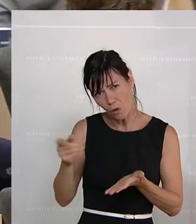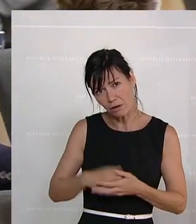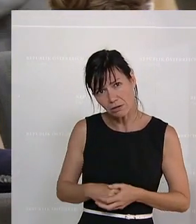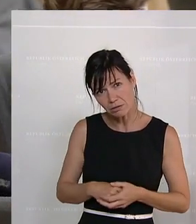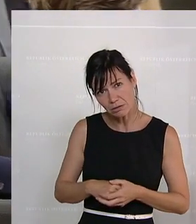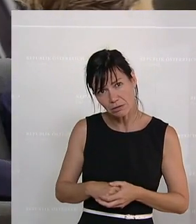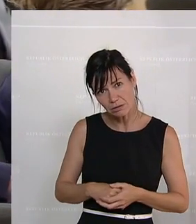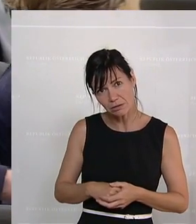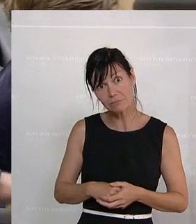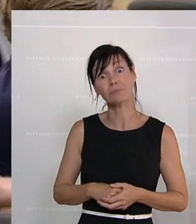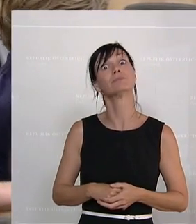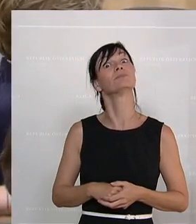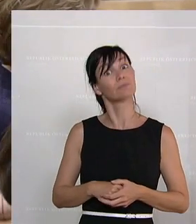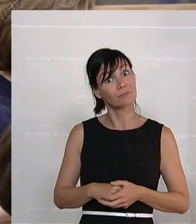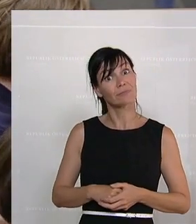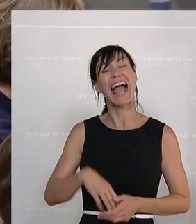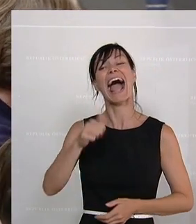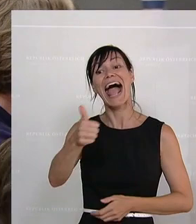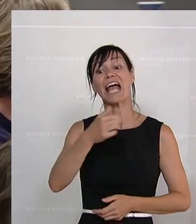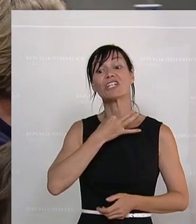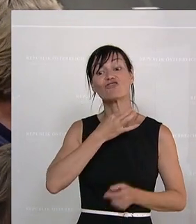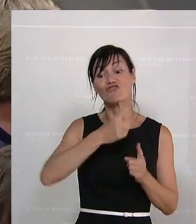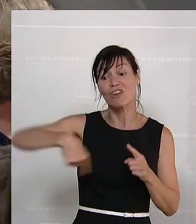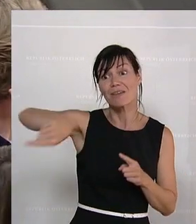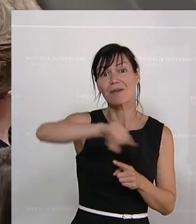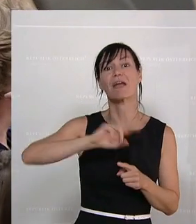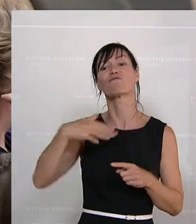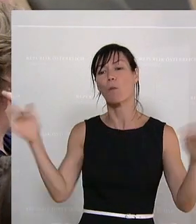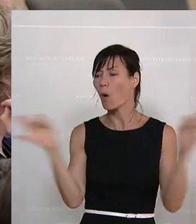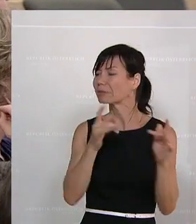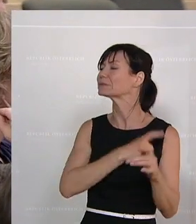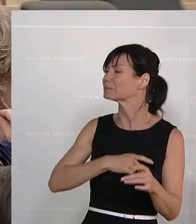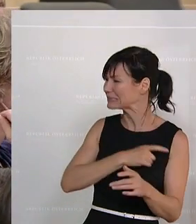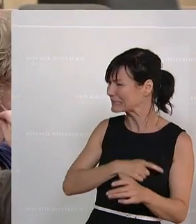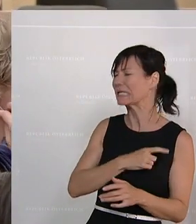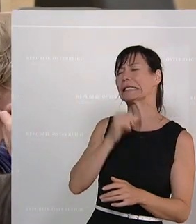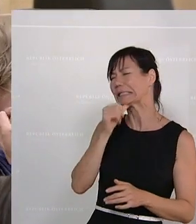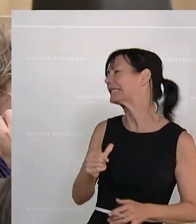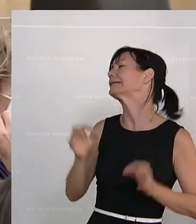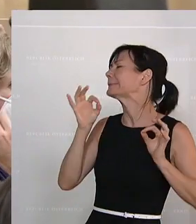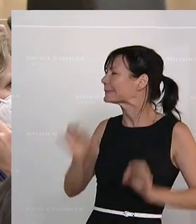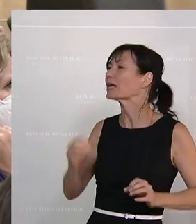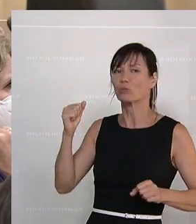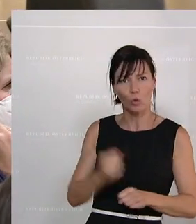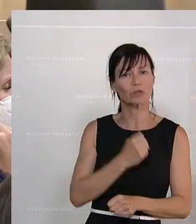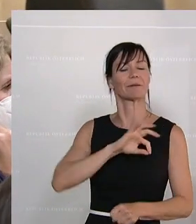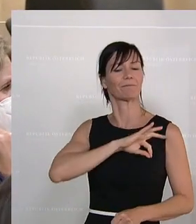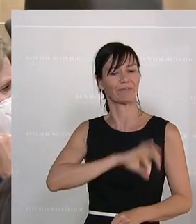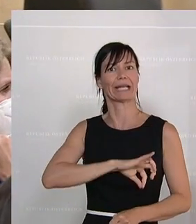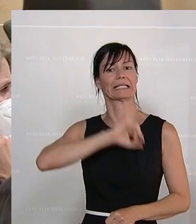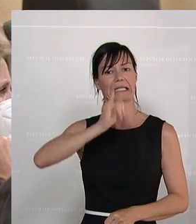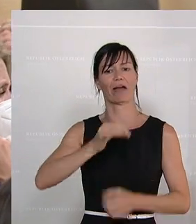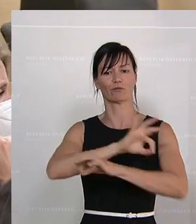damals einstimmig weil sich auch die oppositionsparteien obwohl das nicht populär war der verpflichtung für die